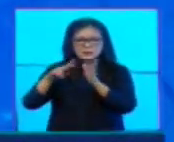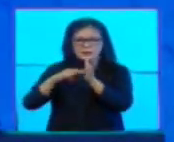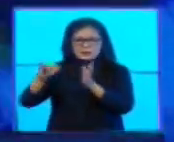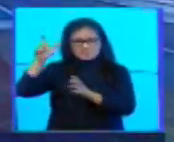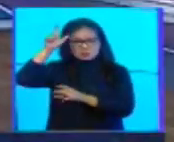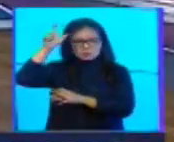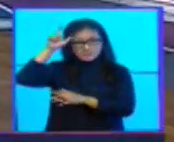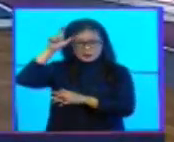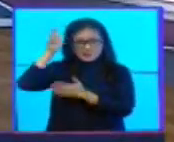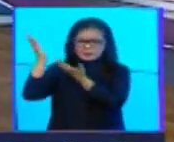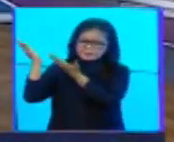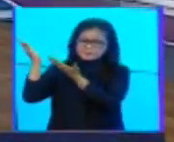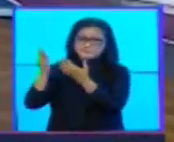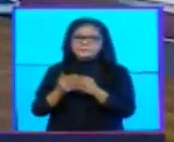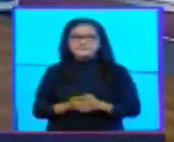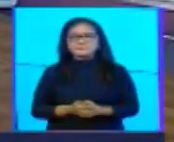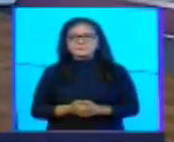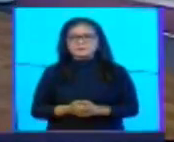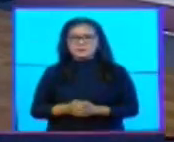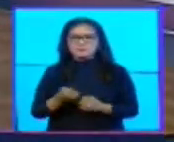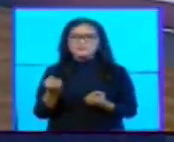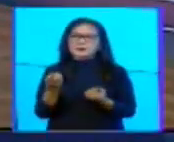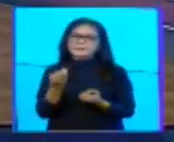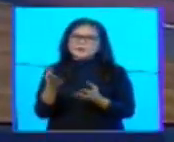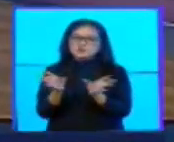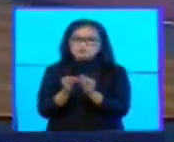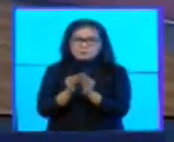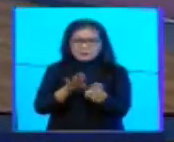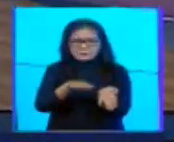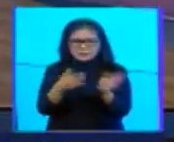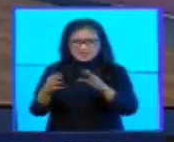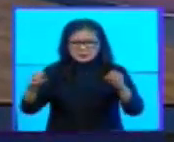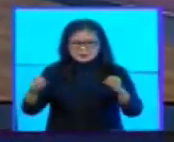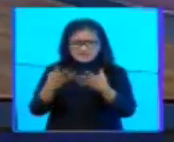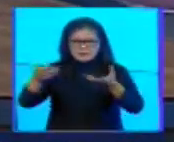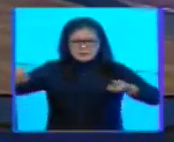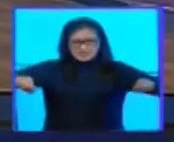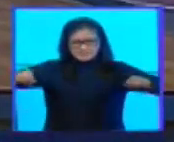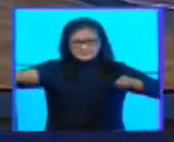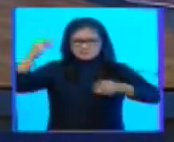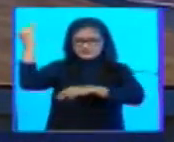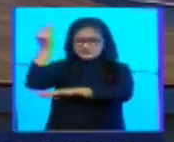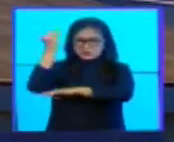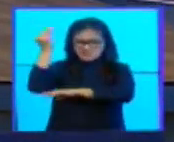Selamat siang DC Berapa jumlah korban tewas akibat kecelakaan bus pariwisata di Kabupaten Sumedang Jawa Barat